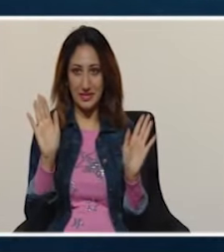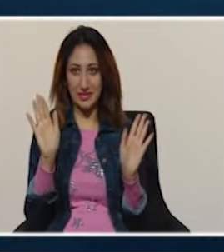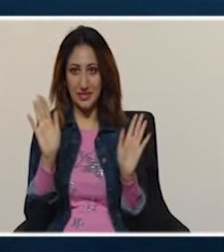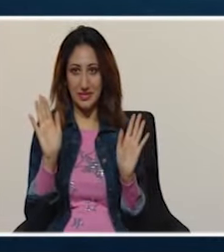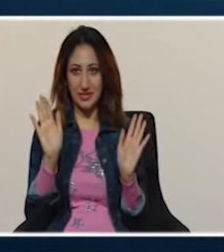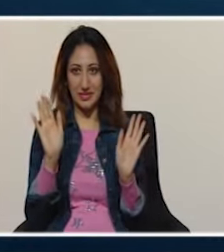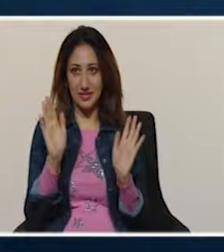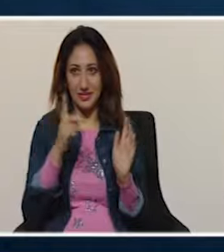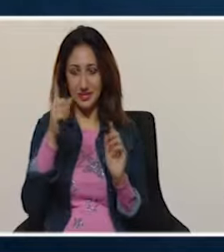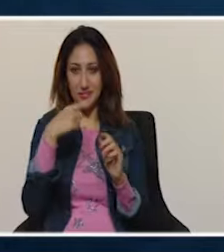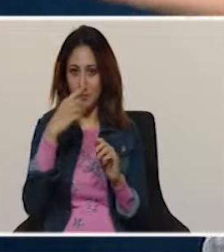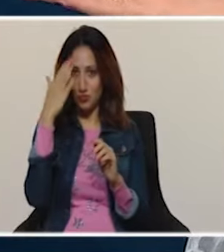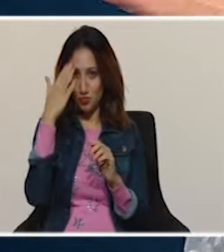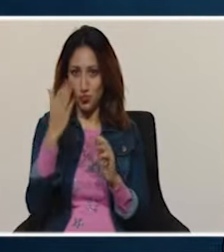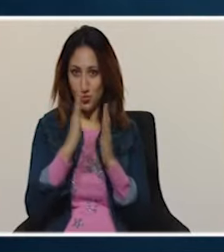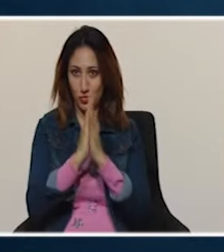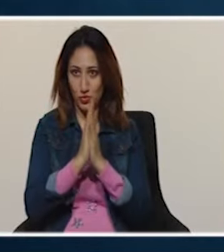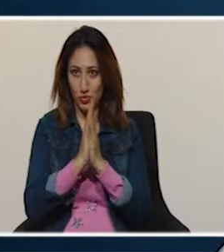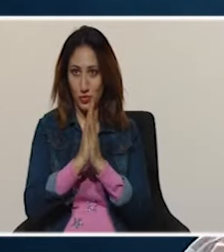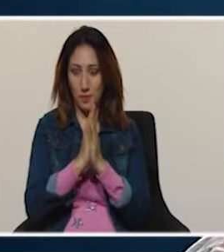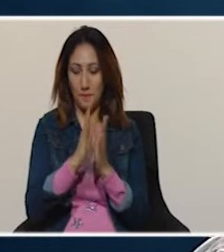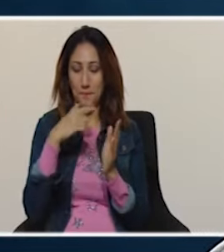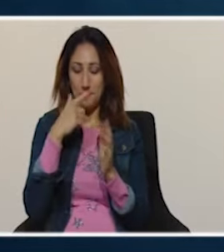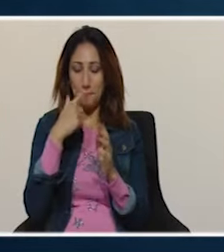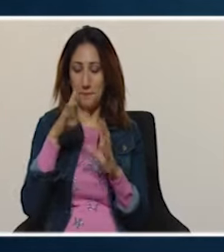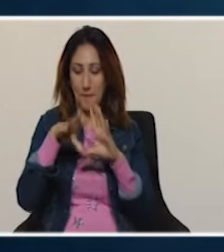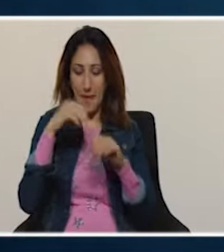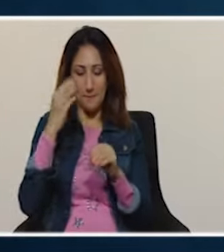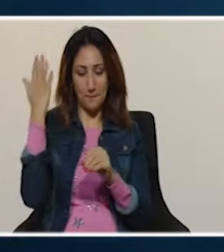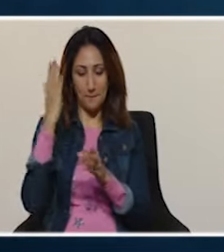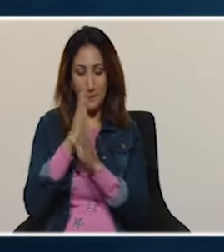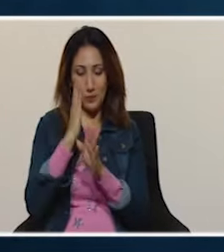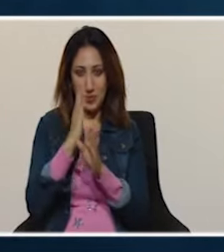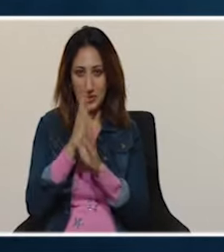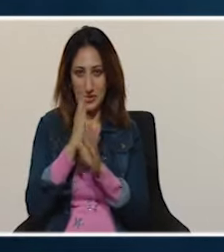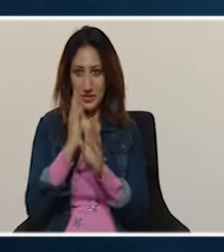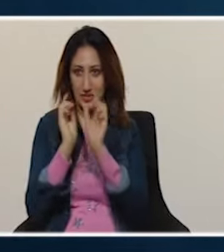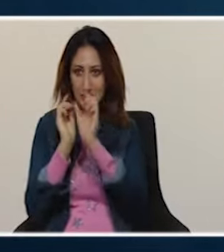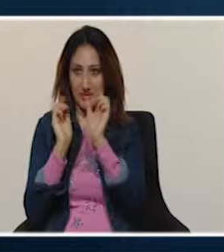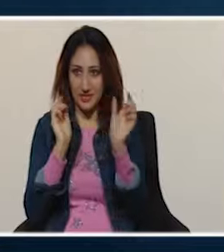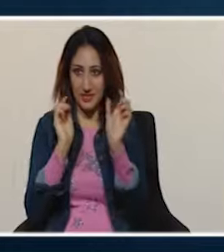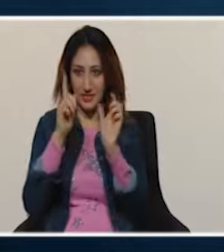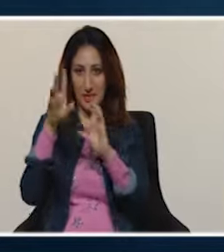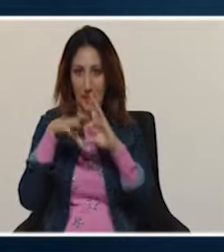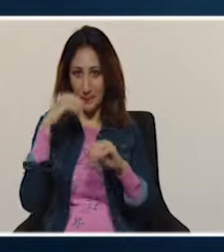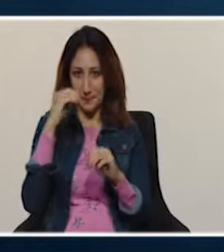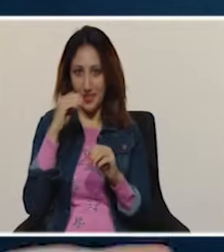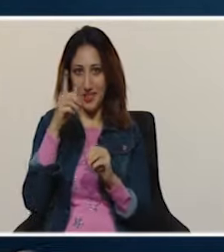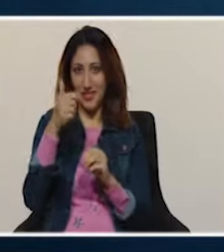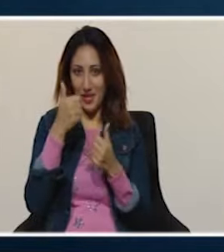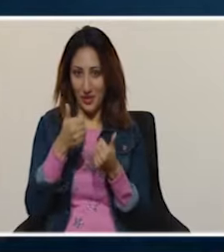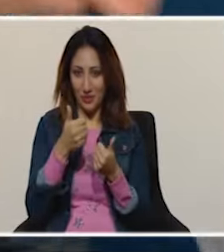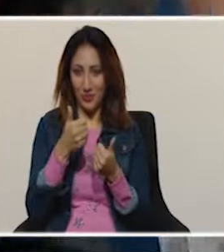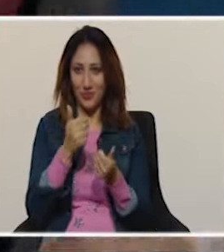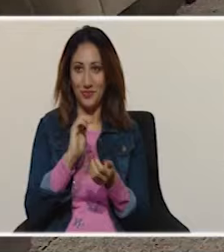احنا بدنا نقول تحيه كتير كبير للعمالقه اللي قدموا هذه اللقطه. طبعا طبعا. وبنعتذر انه احنا قدمناها بطريقتنا يعني، بس اكيد احنا قدمنا